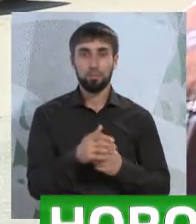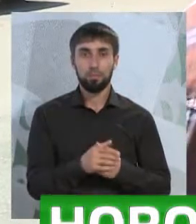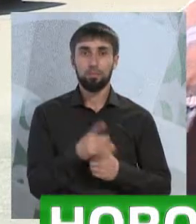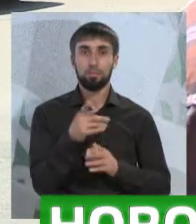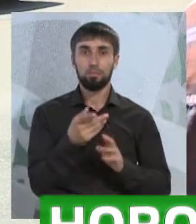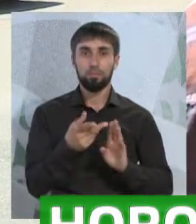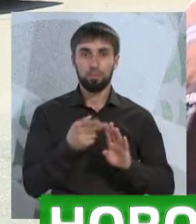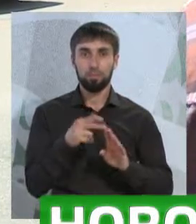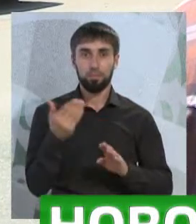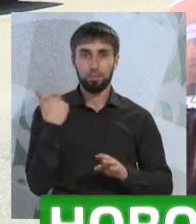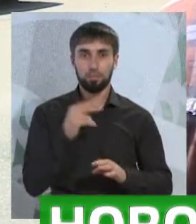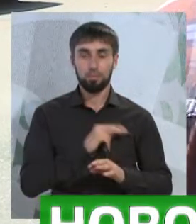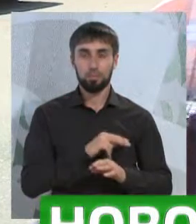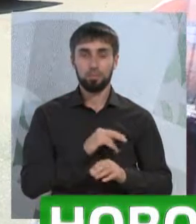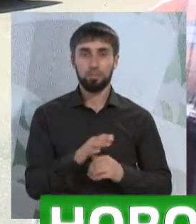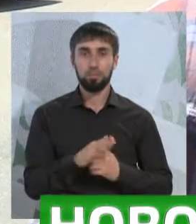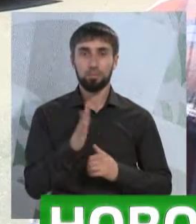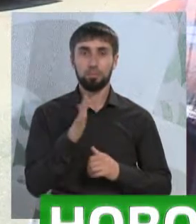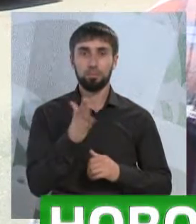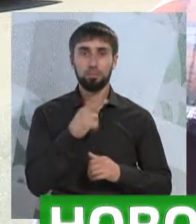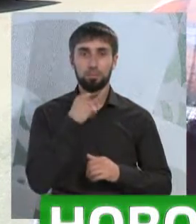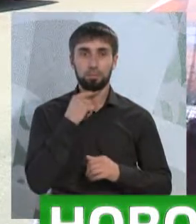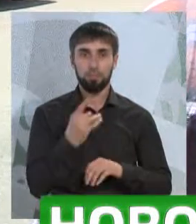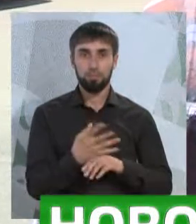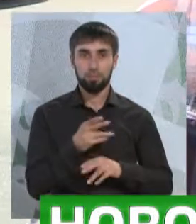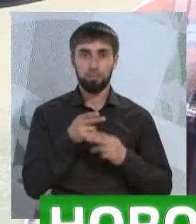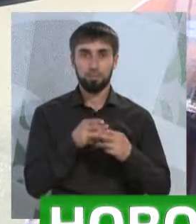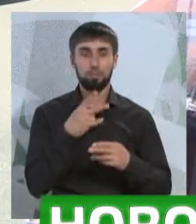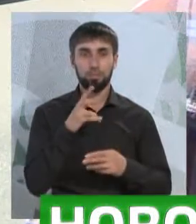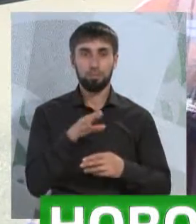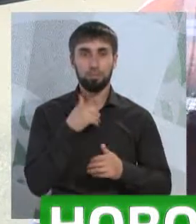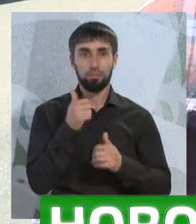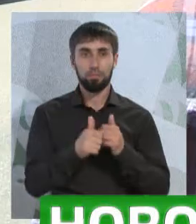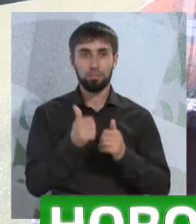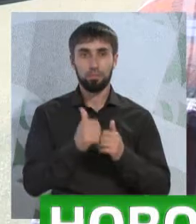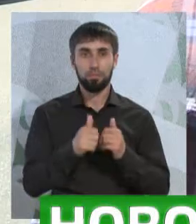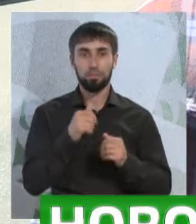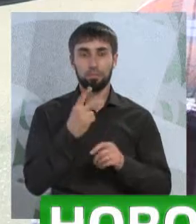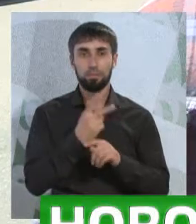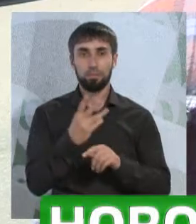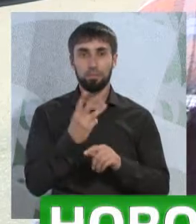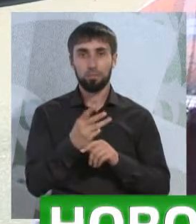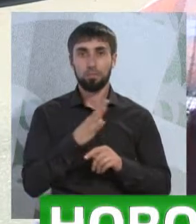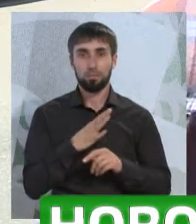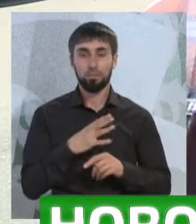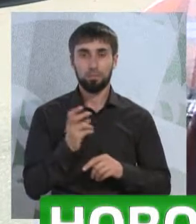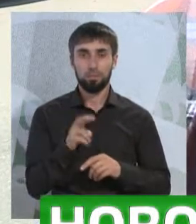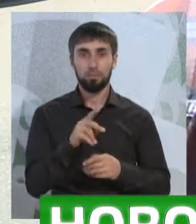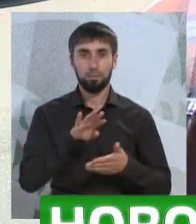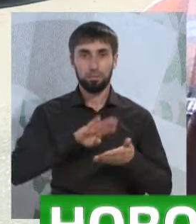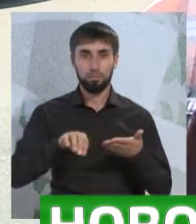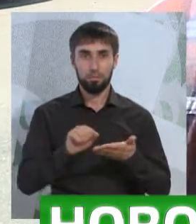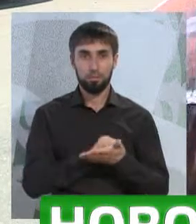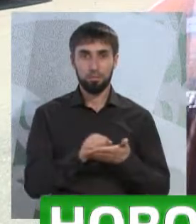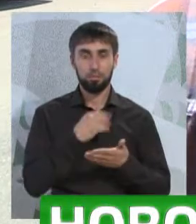работаете? А в Ингушетию первый раз? Нет, я каждые 2-3 дня ездил. До сих пор вы без документов